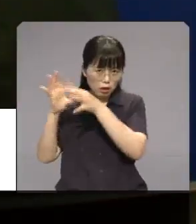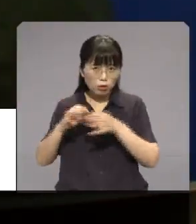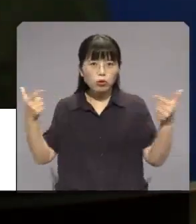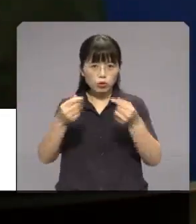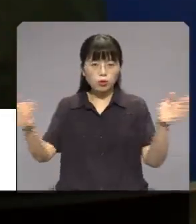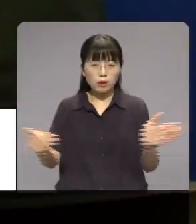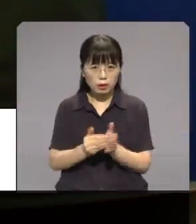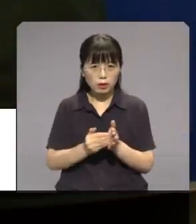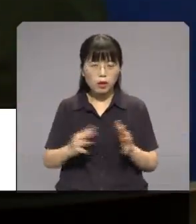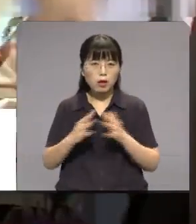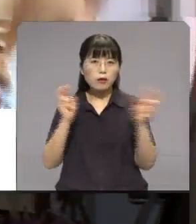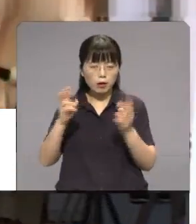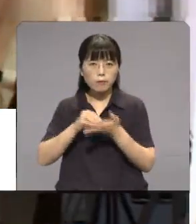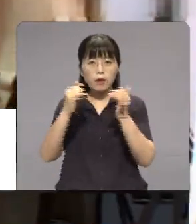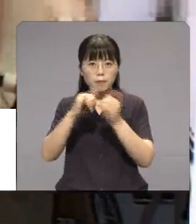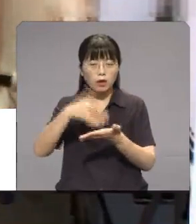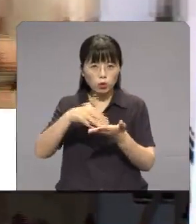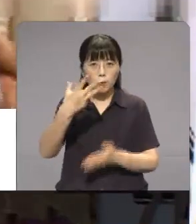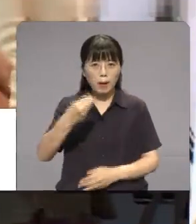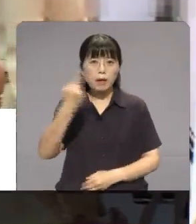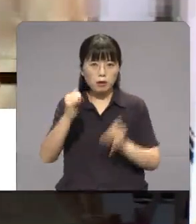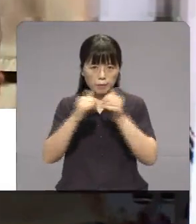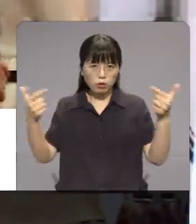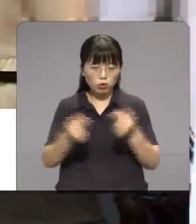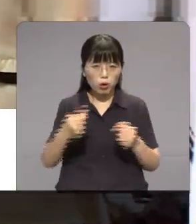줄었습니다. 건설업 취업자 수도 8만 1천 명